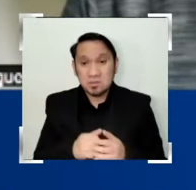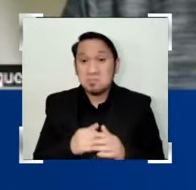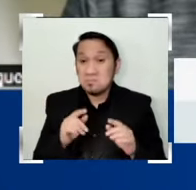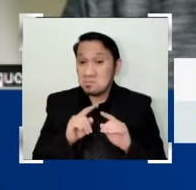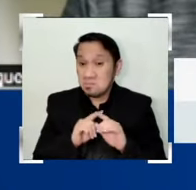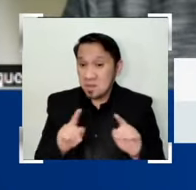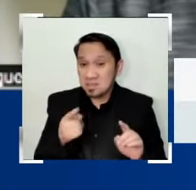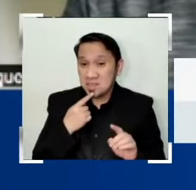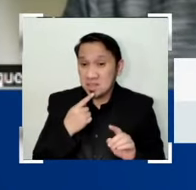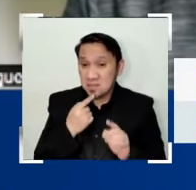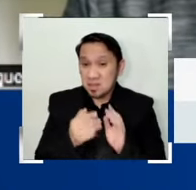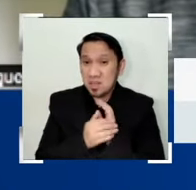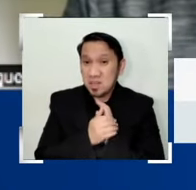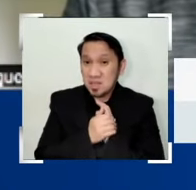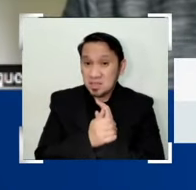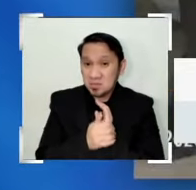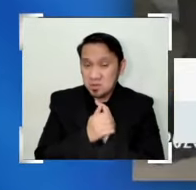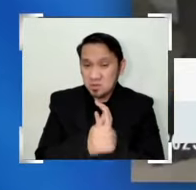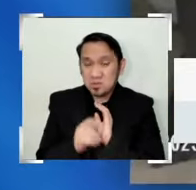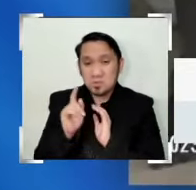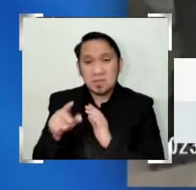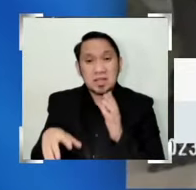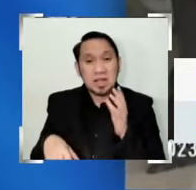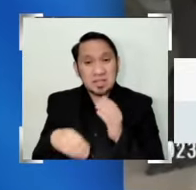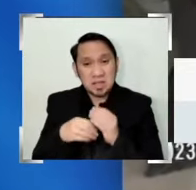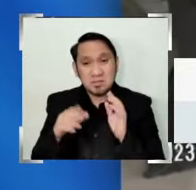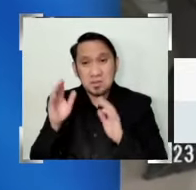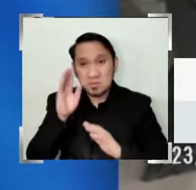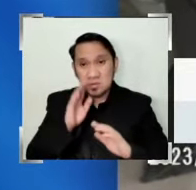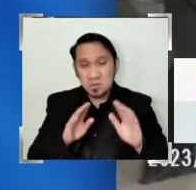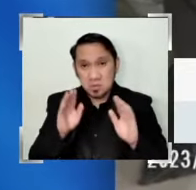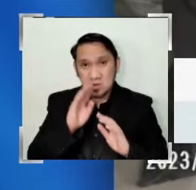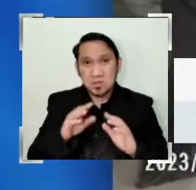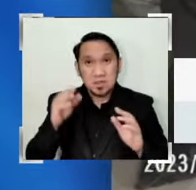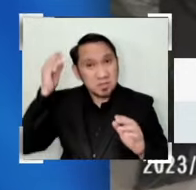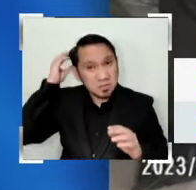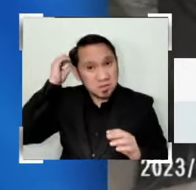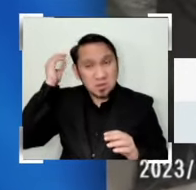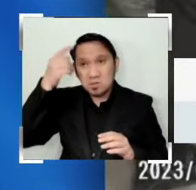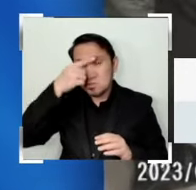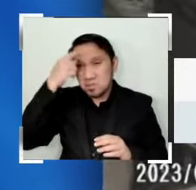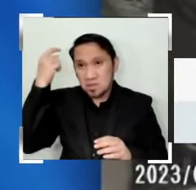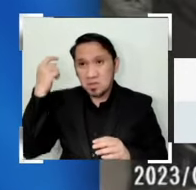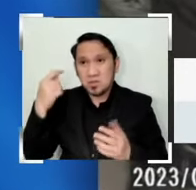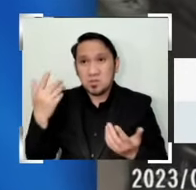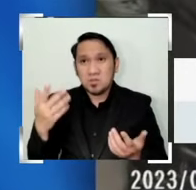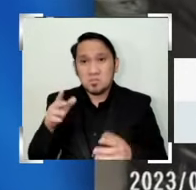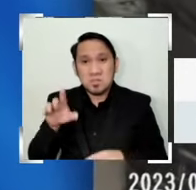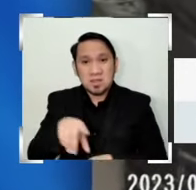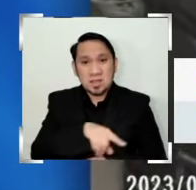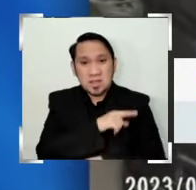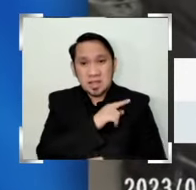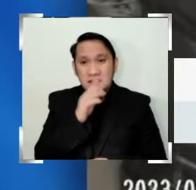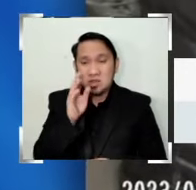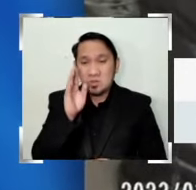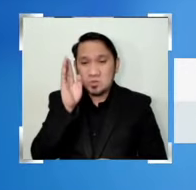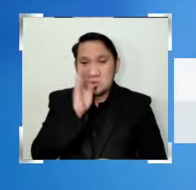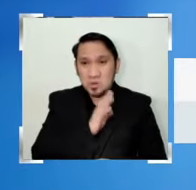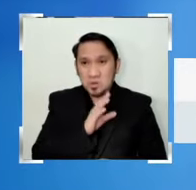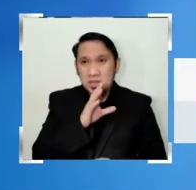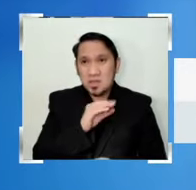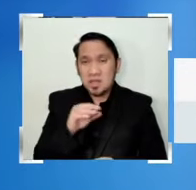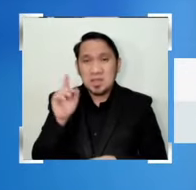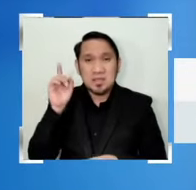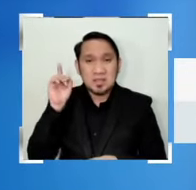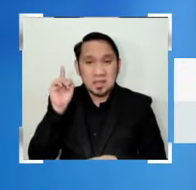eksperto, posibleng dagdag na problema ang mismong buhok dahil matagal itong mabulok at baka rin daw may hair product sa buhok